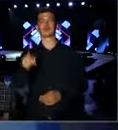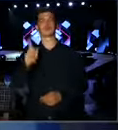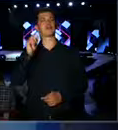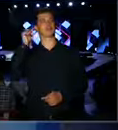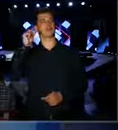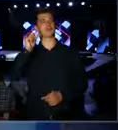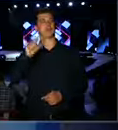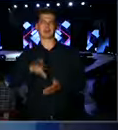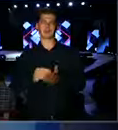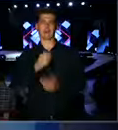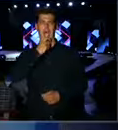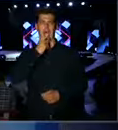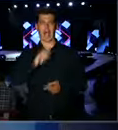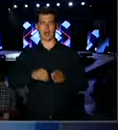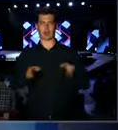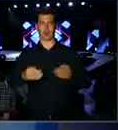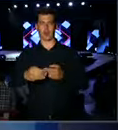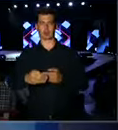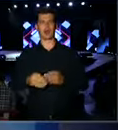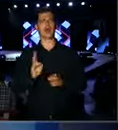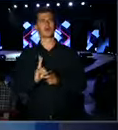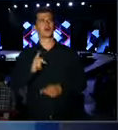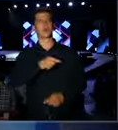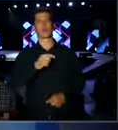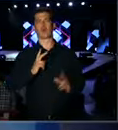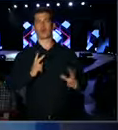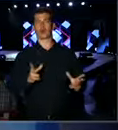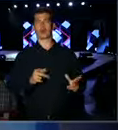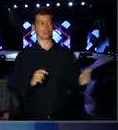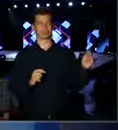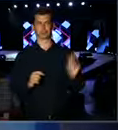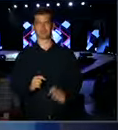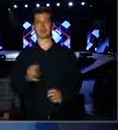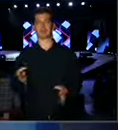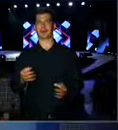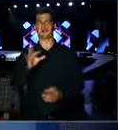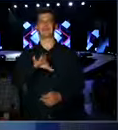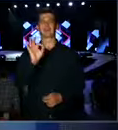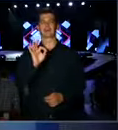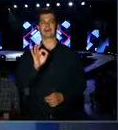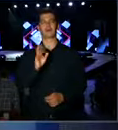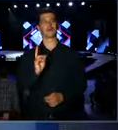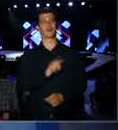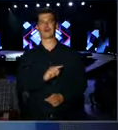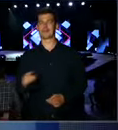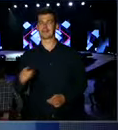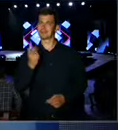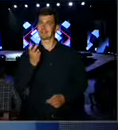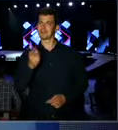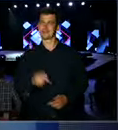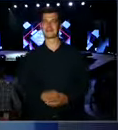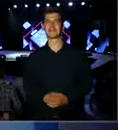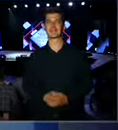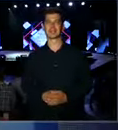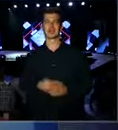na przykład akumulatorkiem, albo która z nich jest na urlopie podczas tegorocznego wyboru Miss Polski na